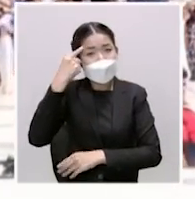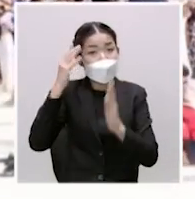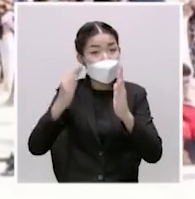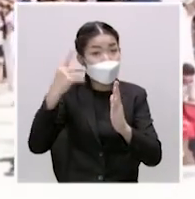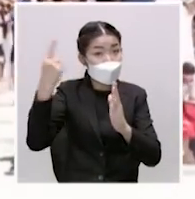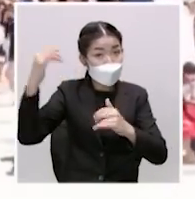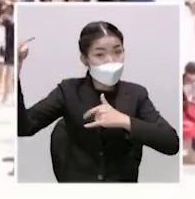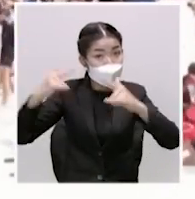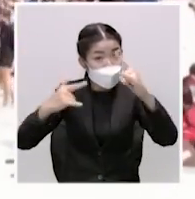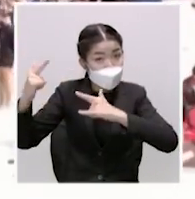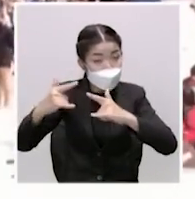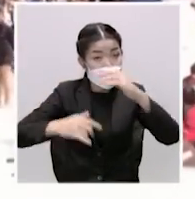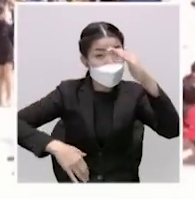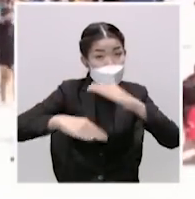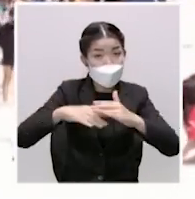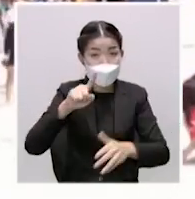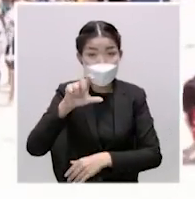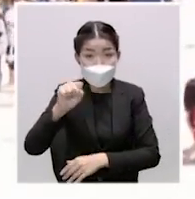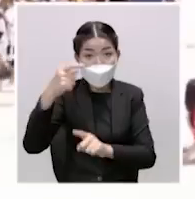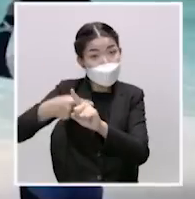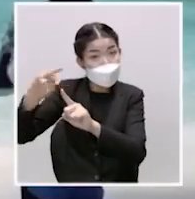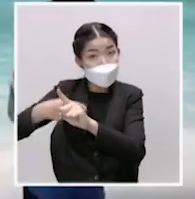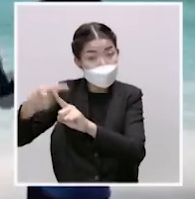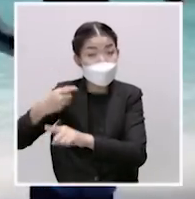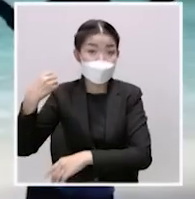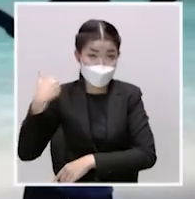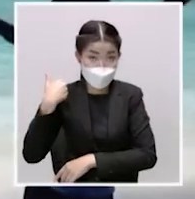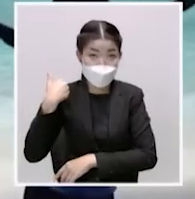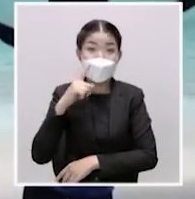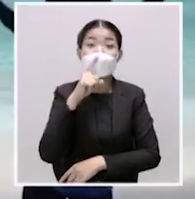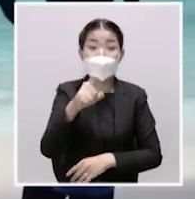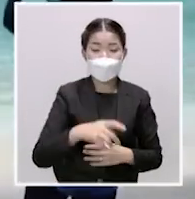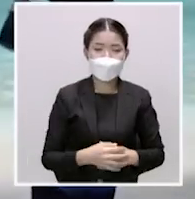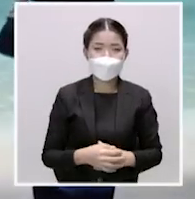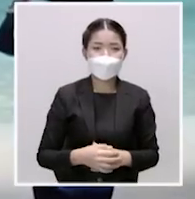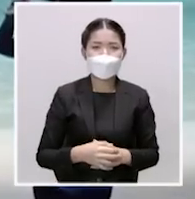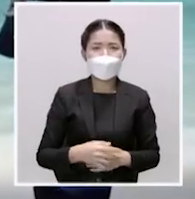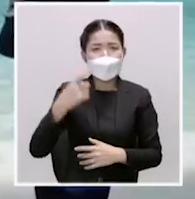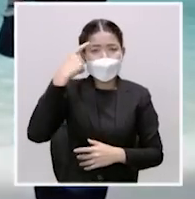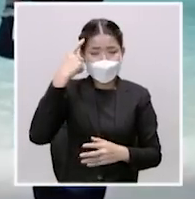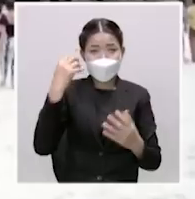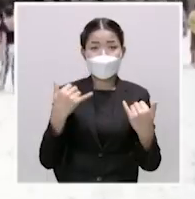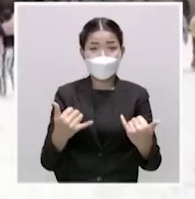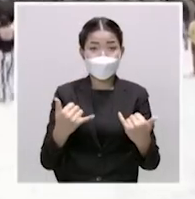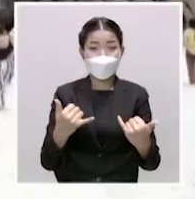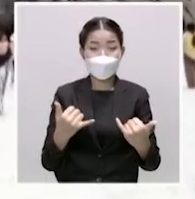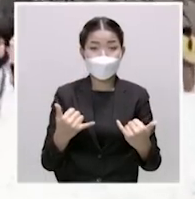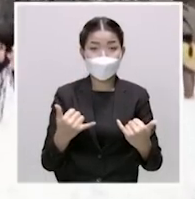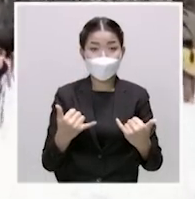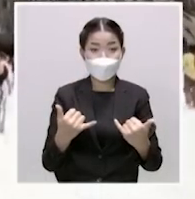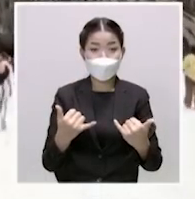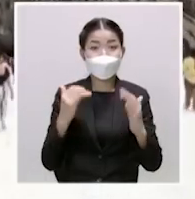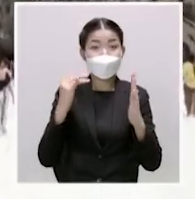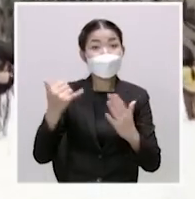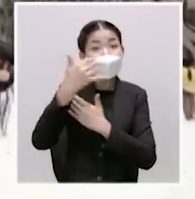จำนวนตัวเลขนักท่องเที่ยวนี้จะแตะหลักแสนคนต่อเดือนเลยปะคะ ผมคิดว่าในช่วงนี้นะครับ ด้วยต่